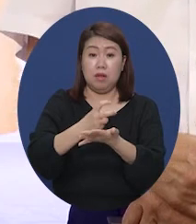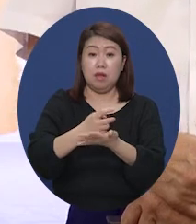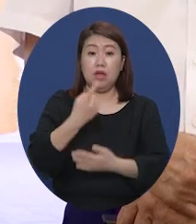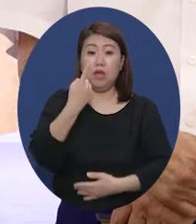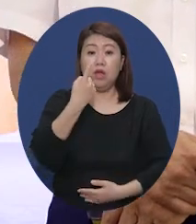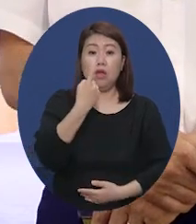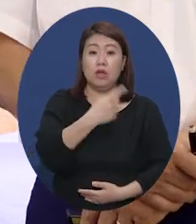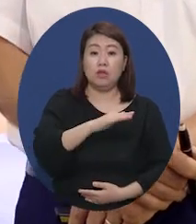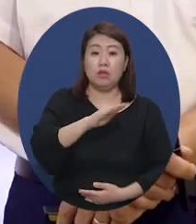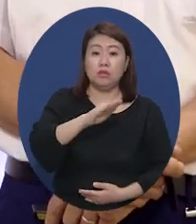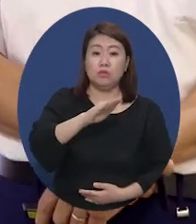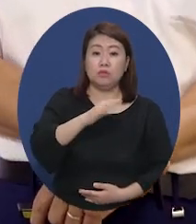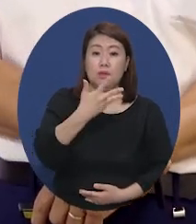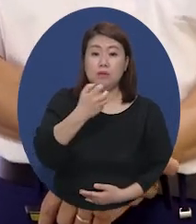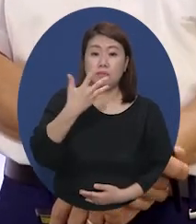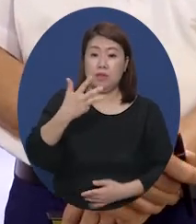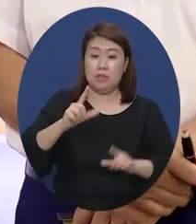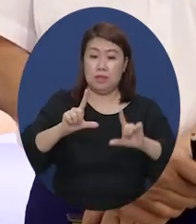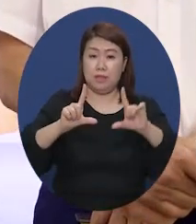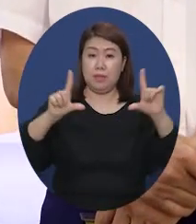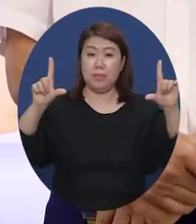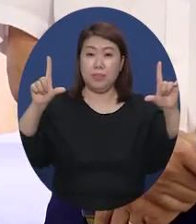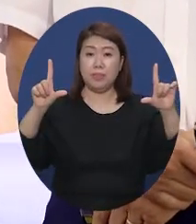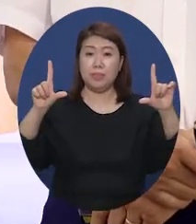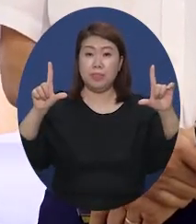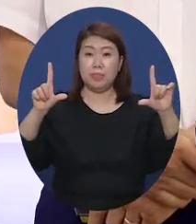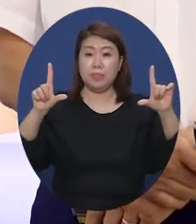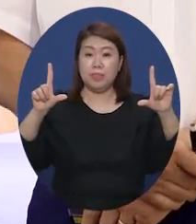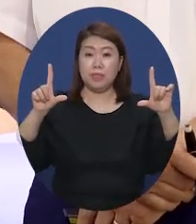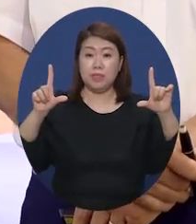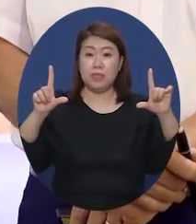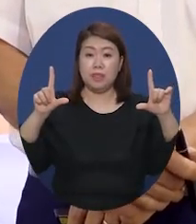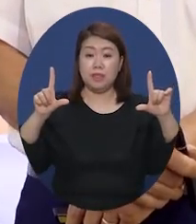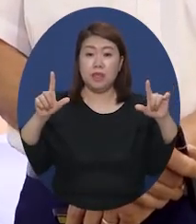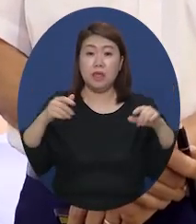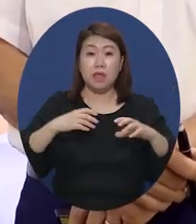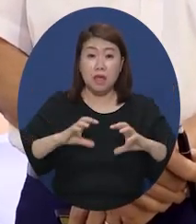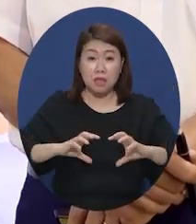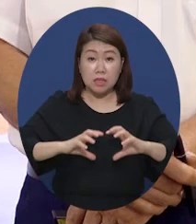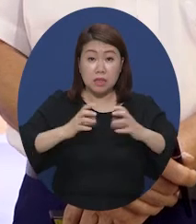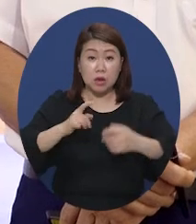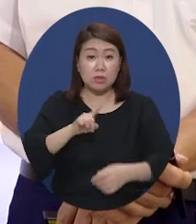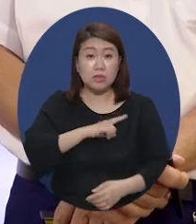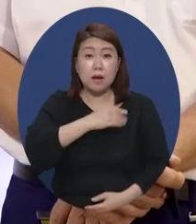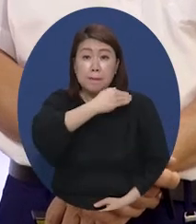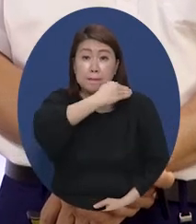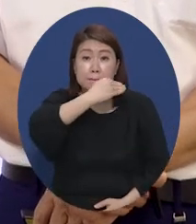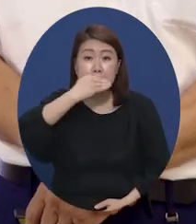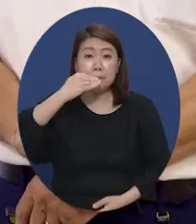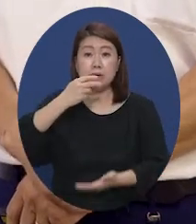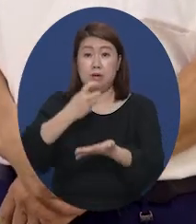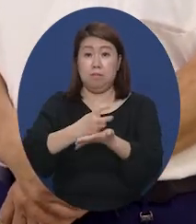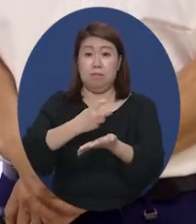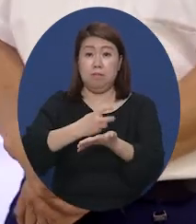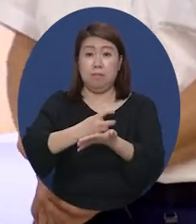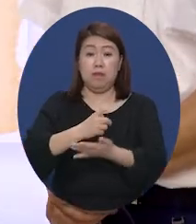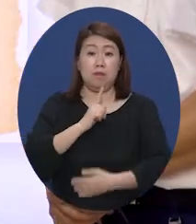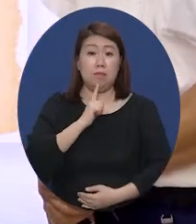보면은 1988년에 제가 브라질 있을 무렵인데 이제 세계에서 가장 모범적인 헌법이라고 그렇게 얘기를 합니다.